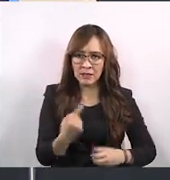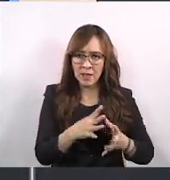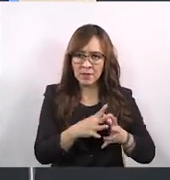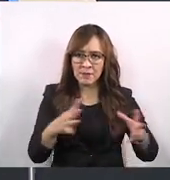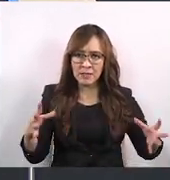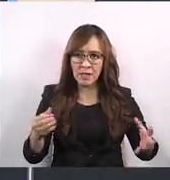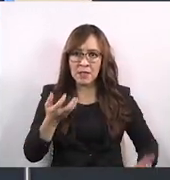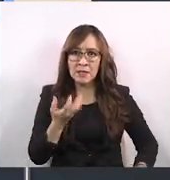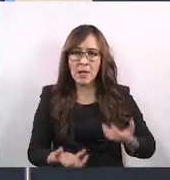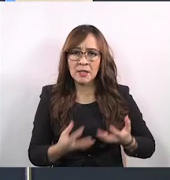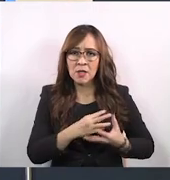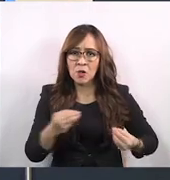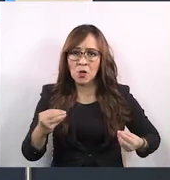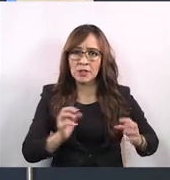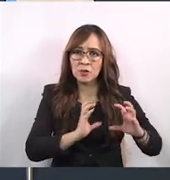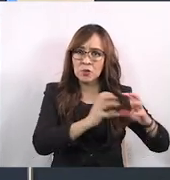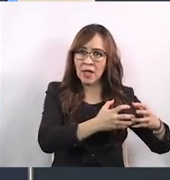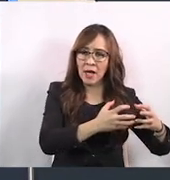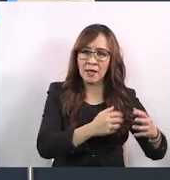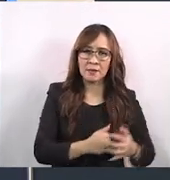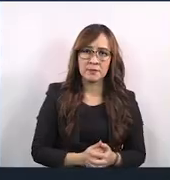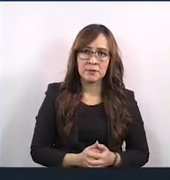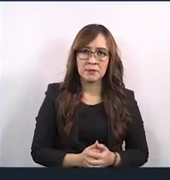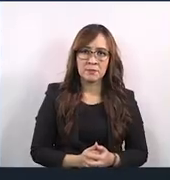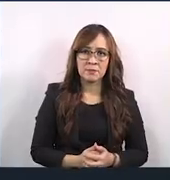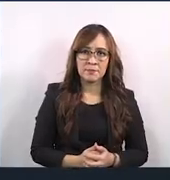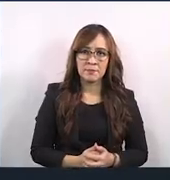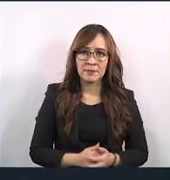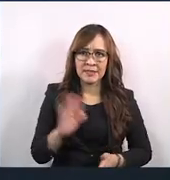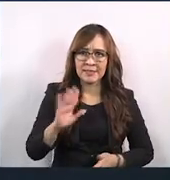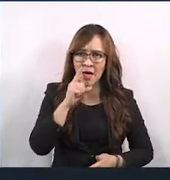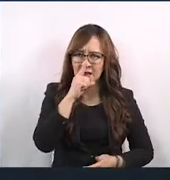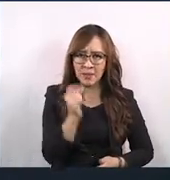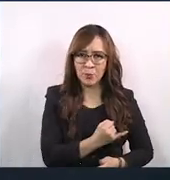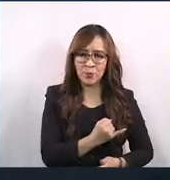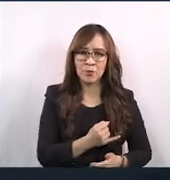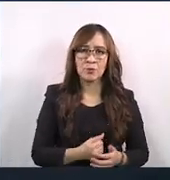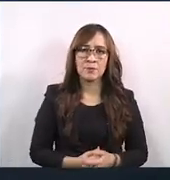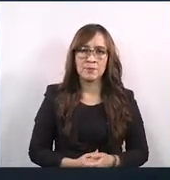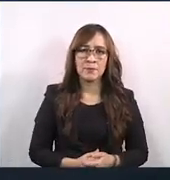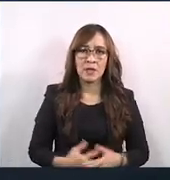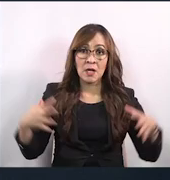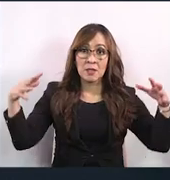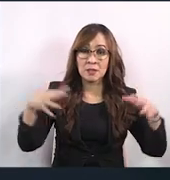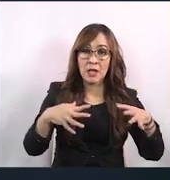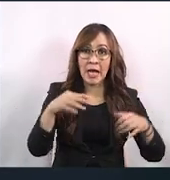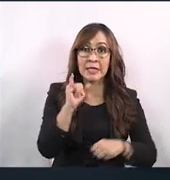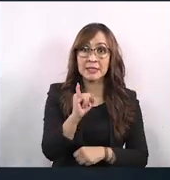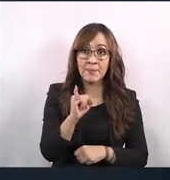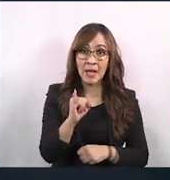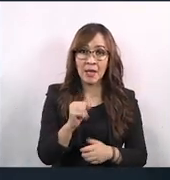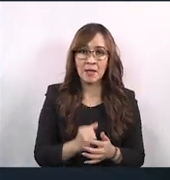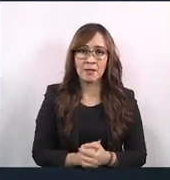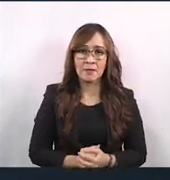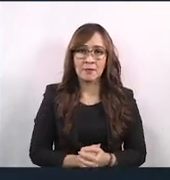besar hero yang alam dunia ini jangan mau tertipu saudara Hai karena serangan isebel di akhir